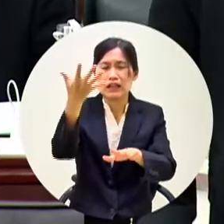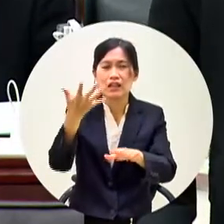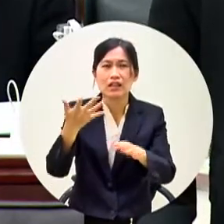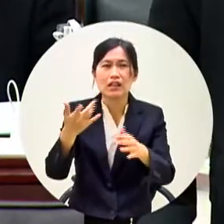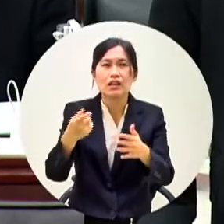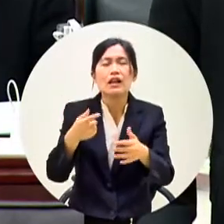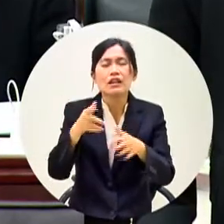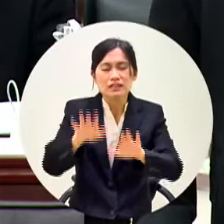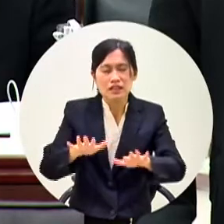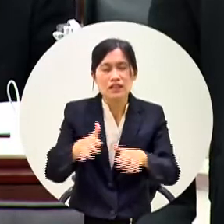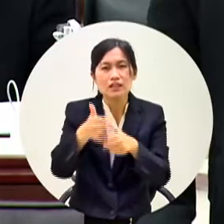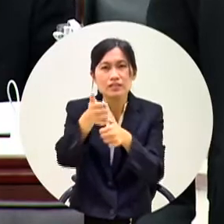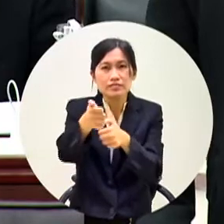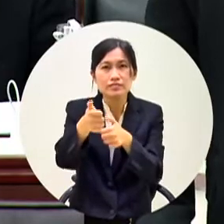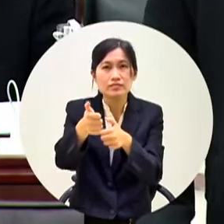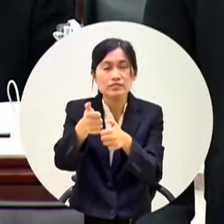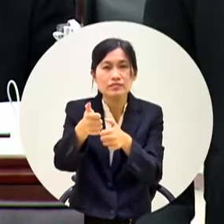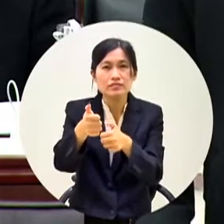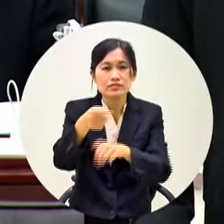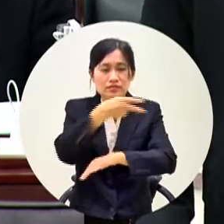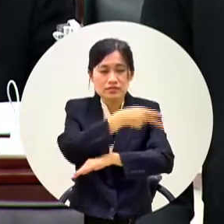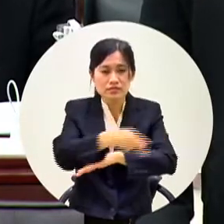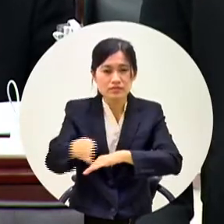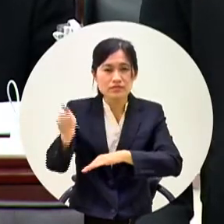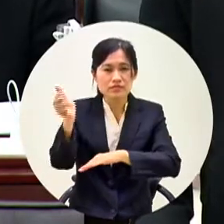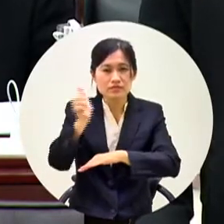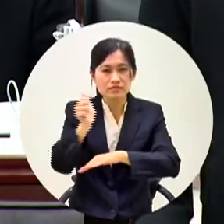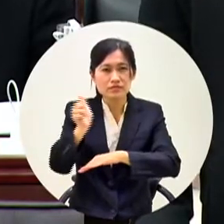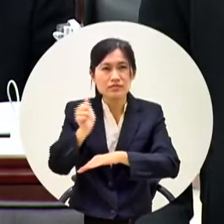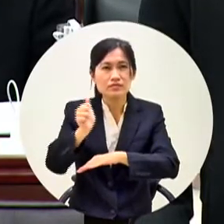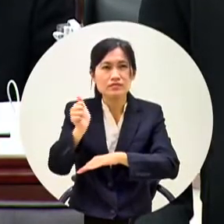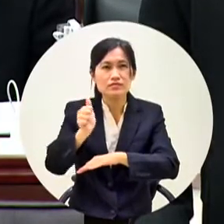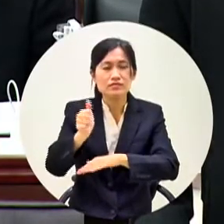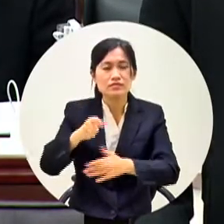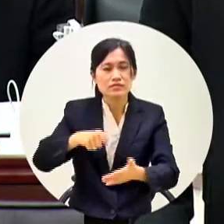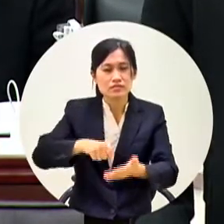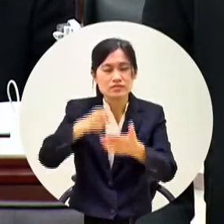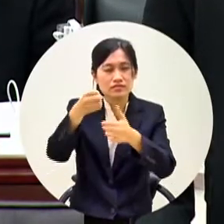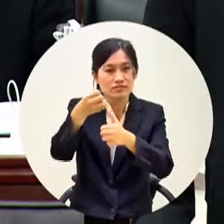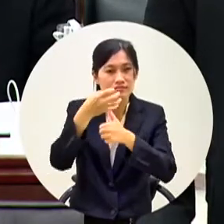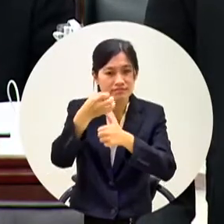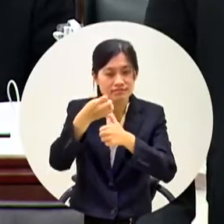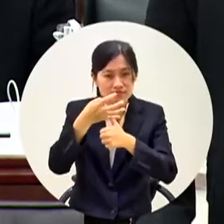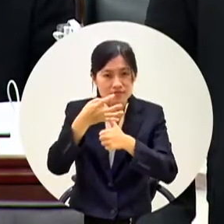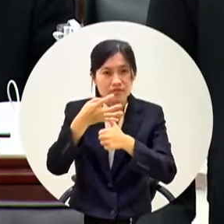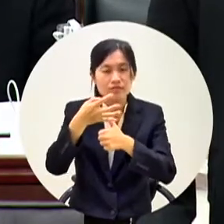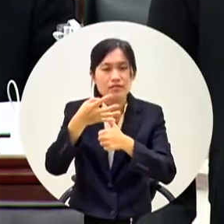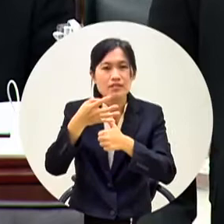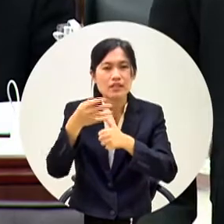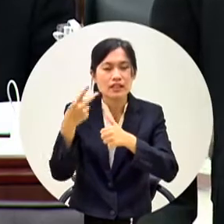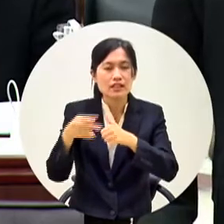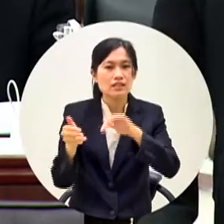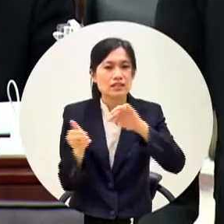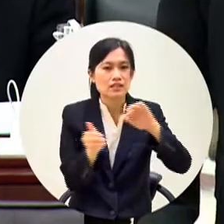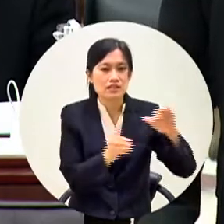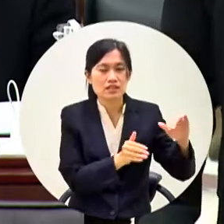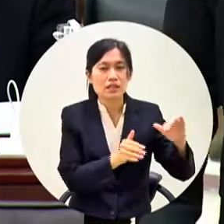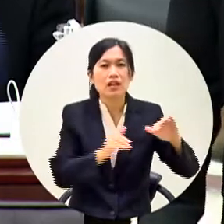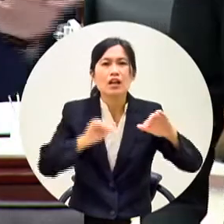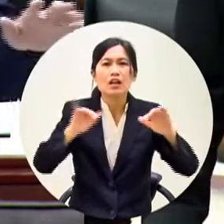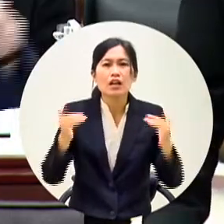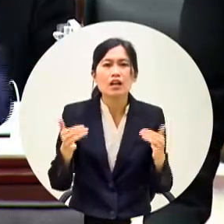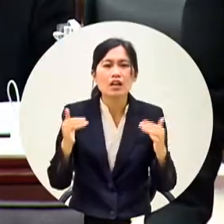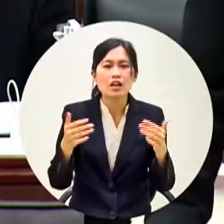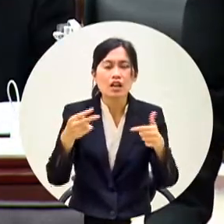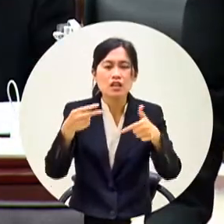谢，即个咱工业园的建议吼。啊，个另外大概就是讲，你仁武